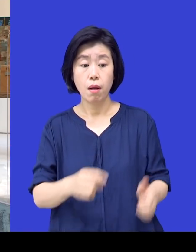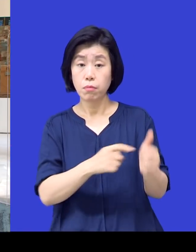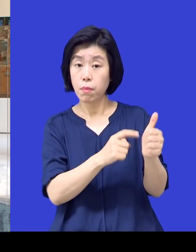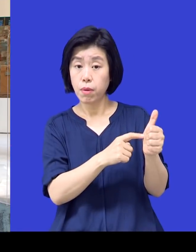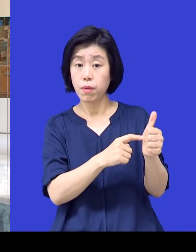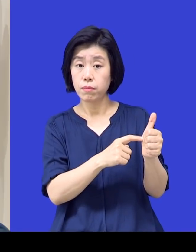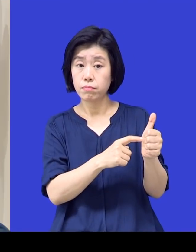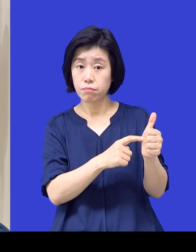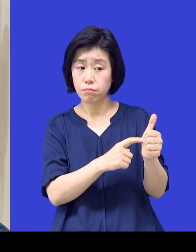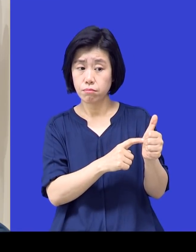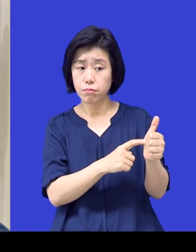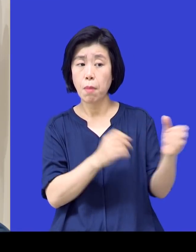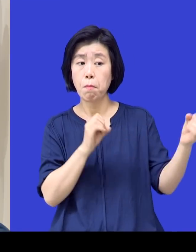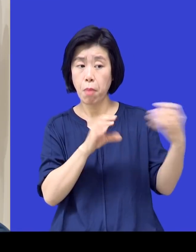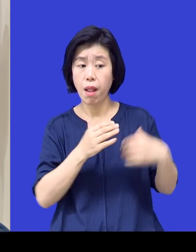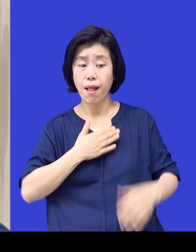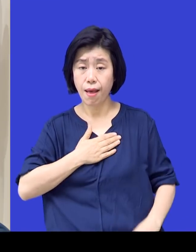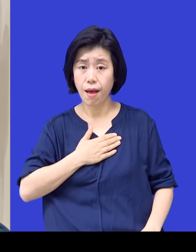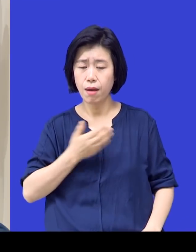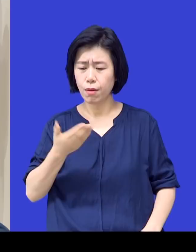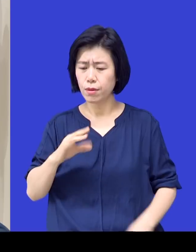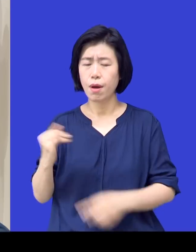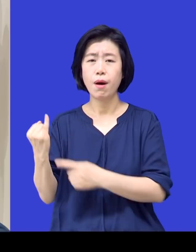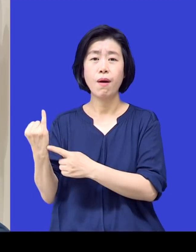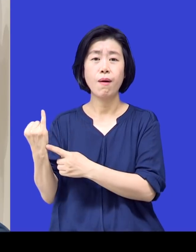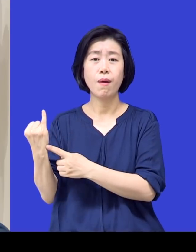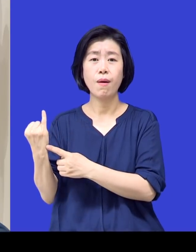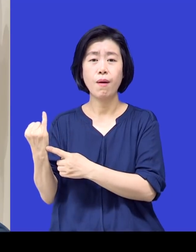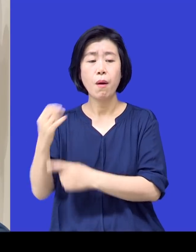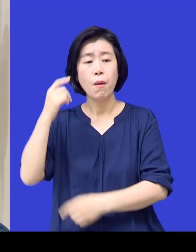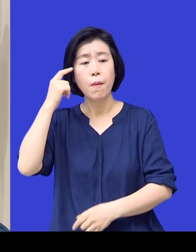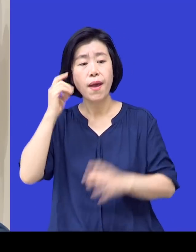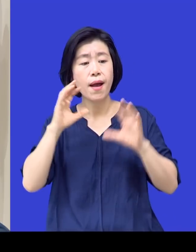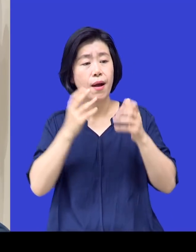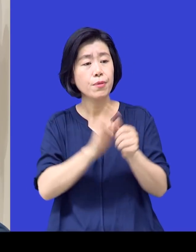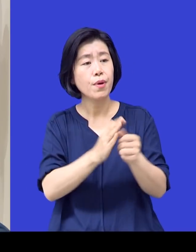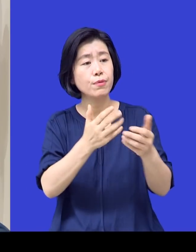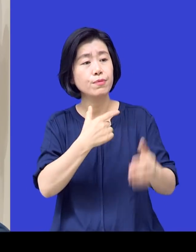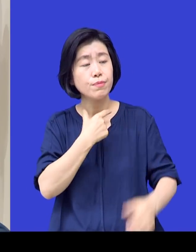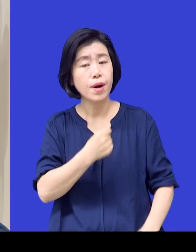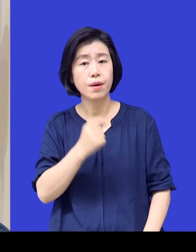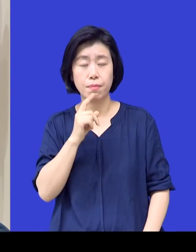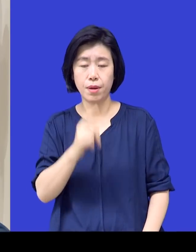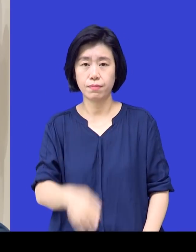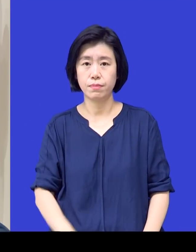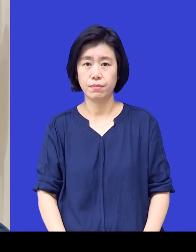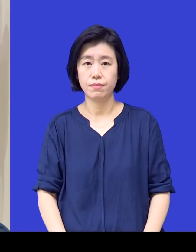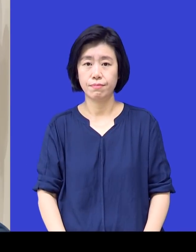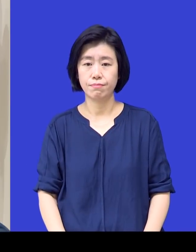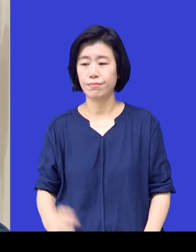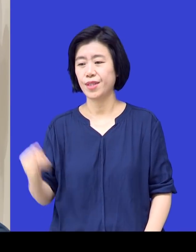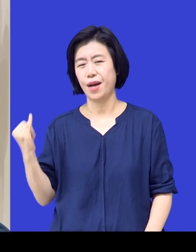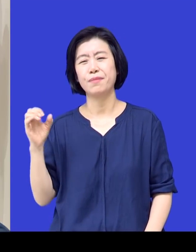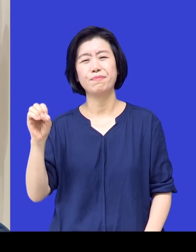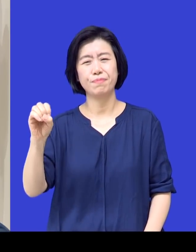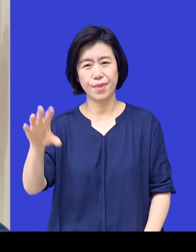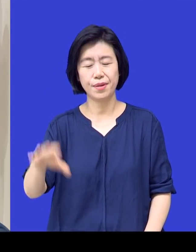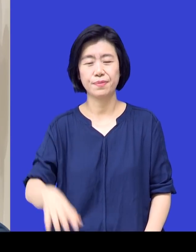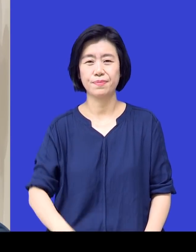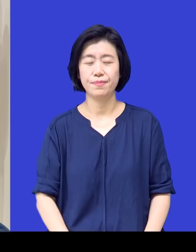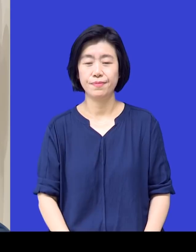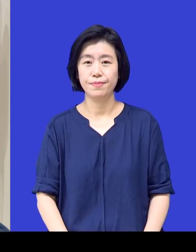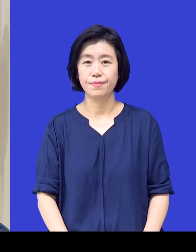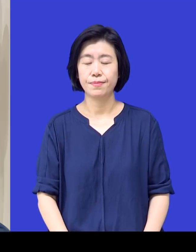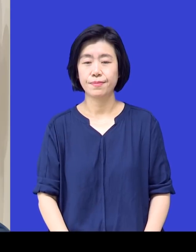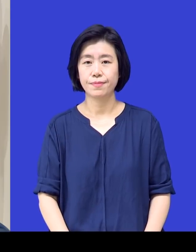되는데. 그랬더니 아내가 처음 얘기하는 거예요. 그래서 저는 물었어요. 아니 왜 나한테 지금까지 그 얘기를 안 했냐고 했더니